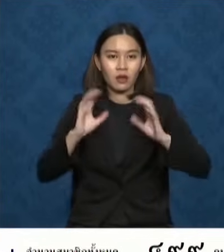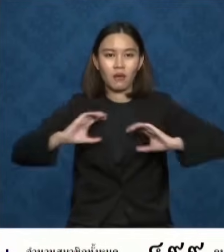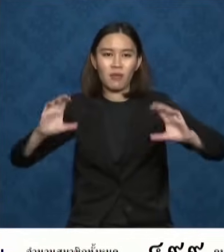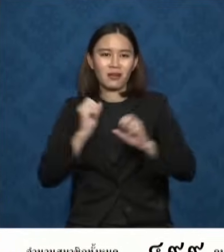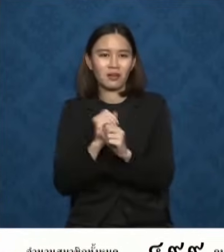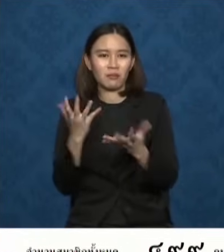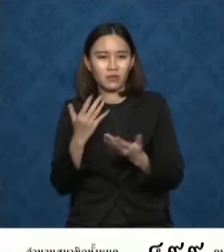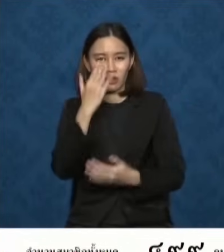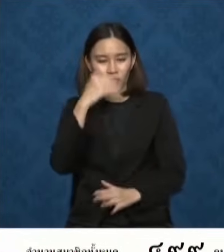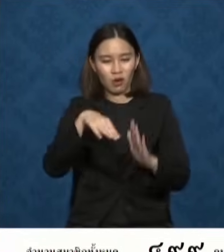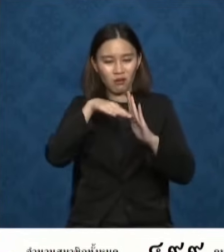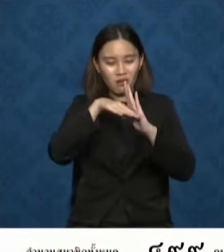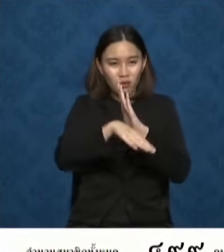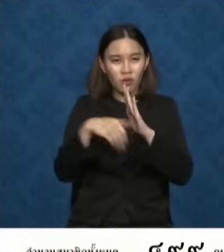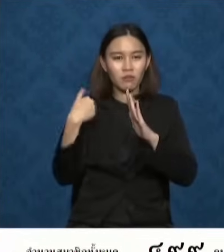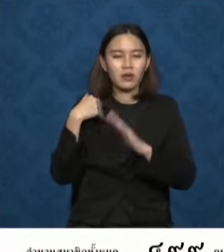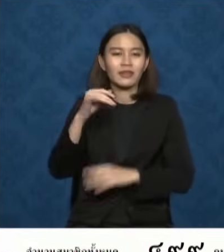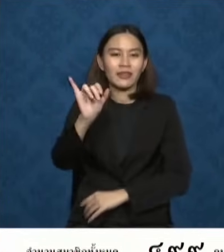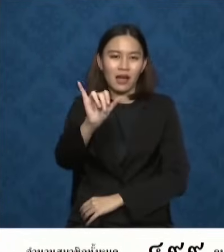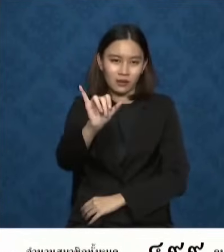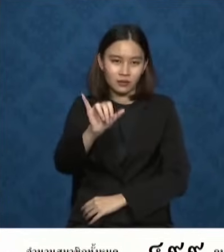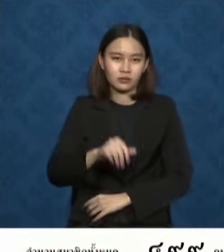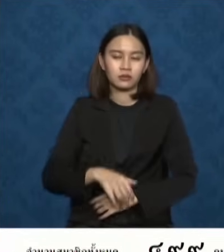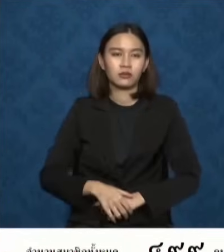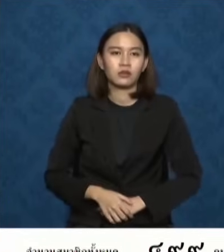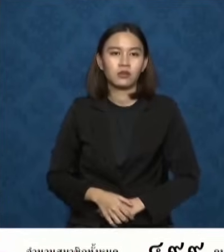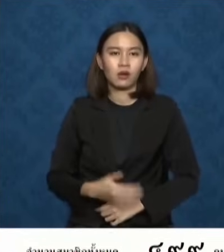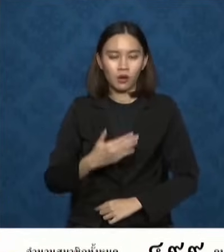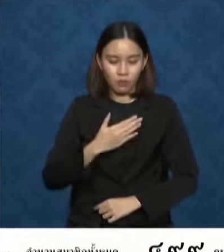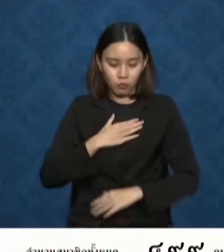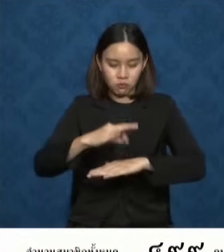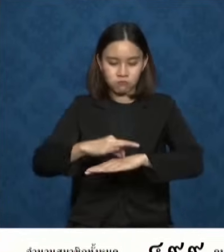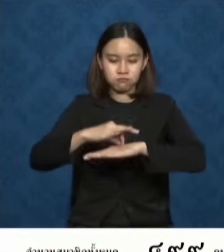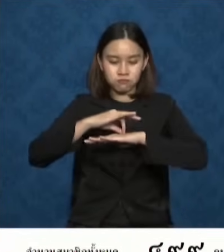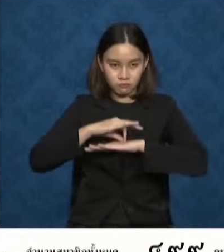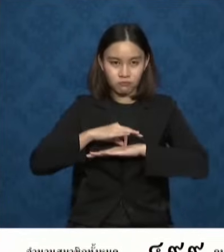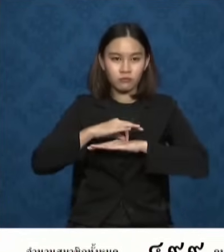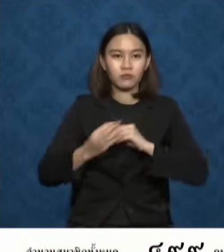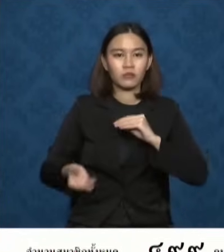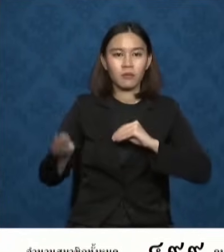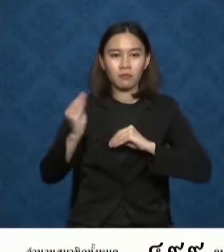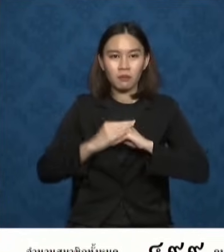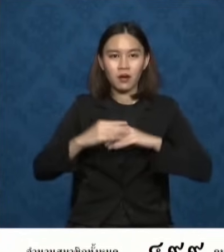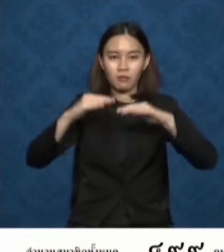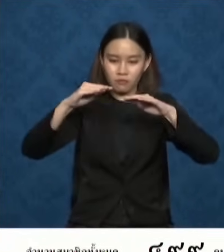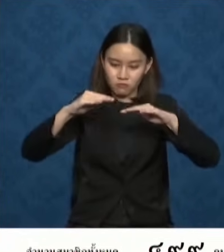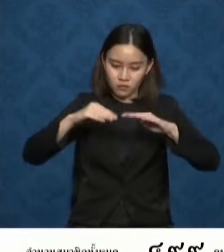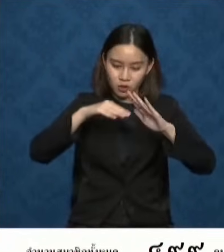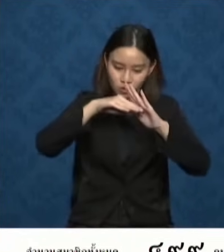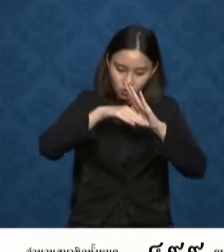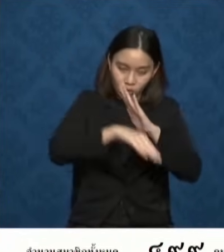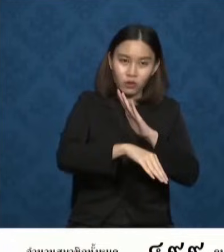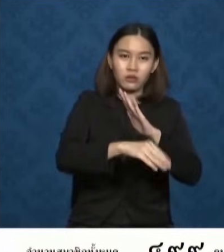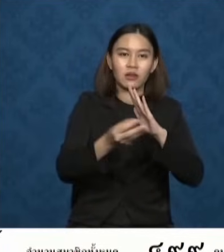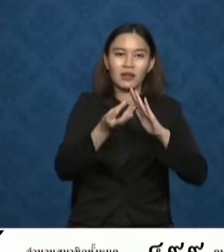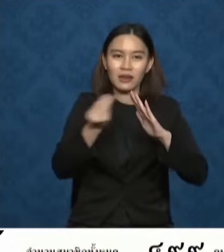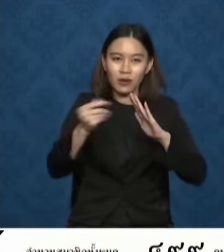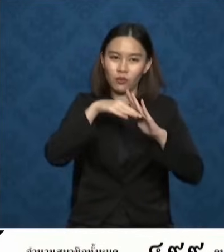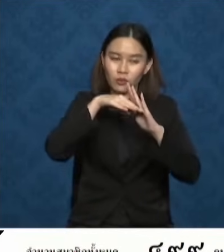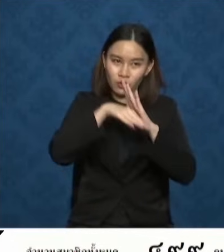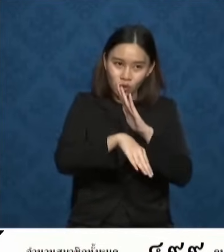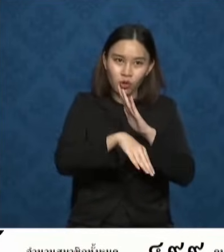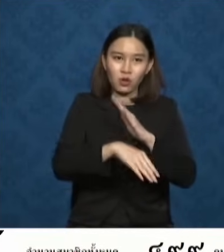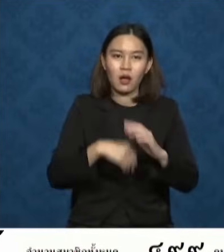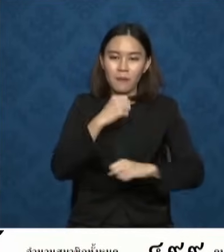ลดของเขาอยู่แล้วยังนะครับผมเข้ามาผมก็เติมให้ลดลงเยอะกว่านี้เร็วกว่านี้หน่อย